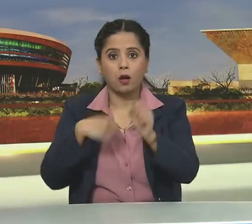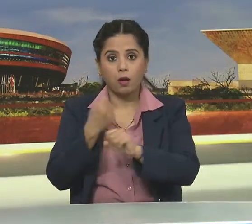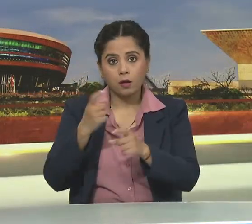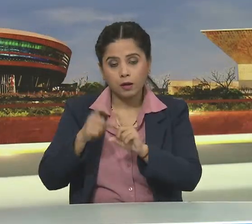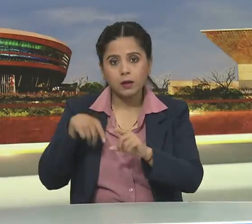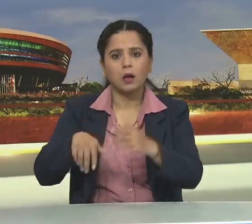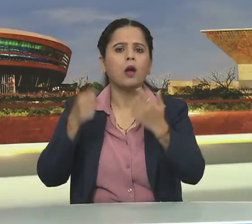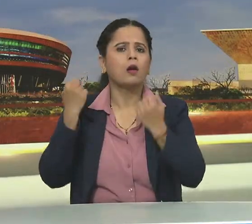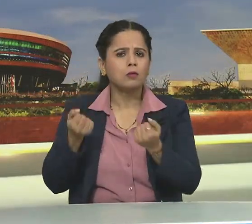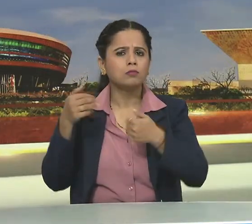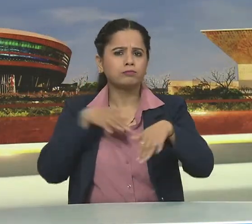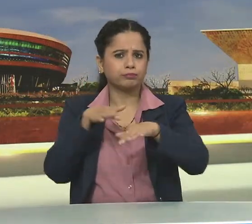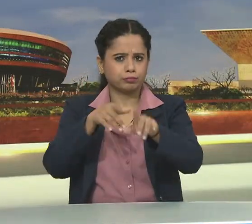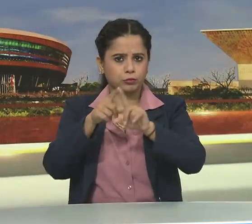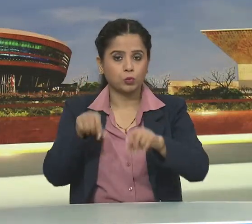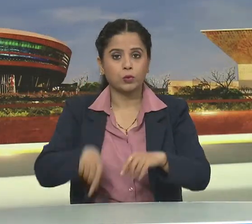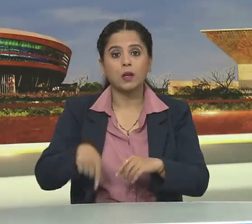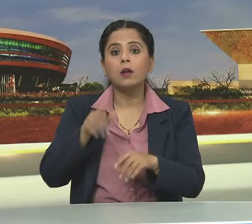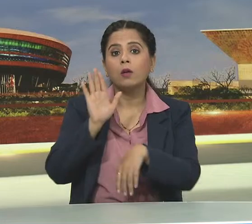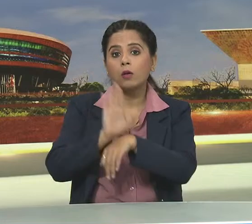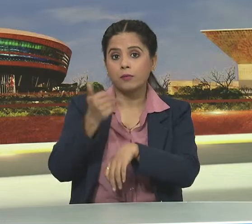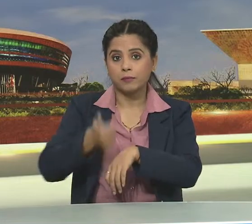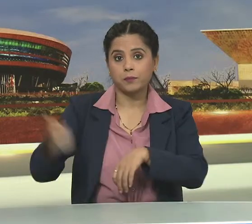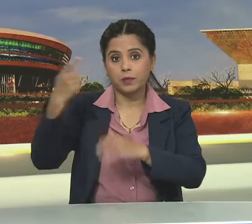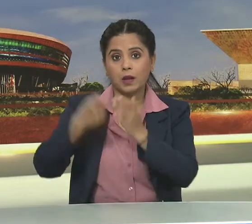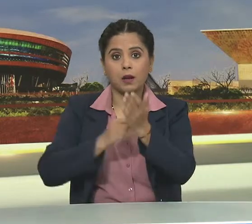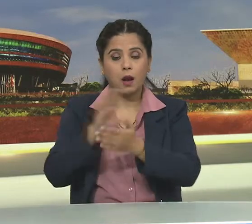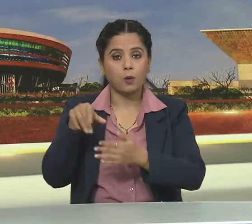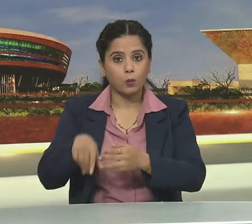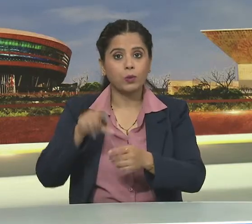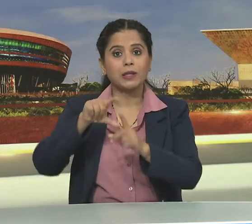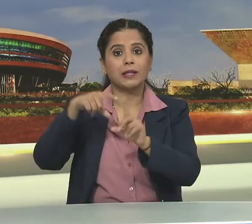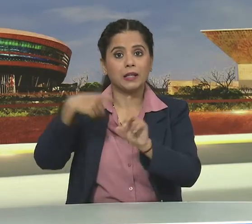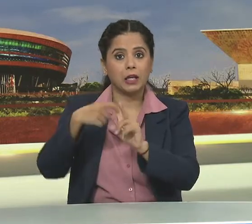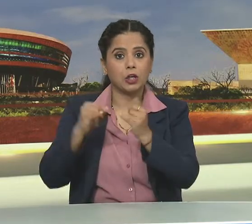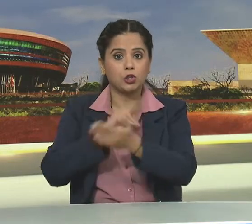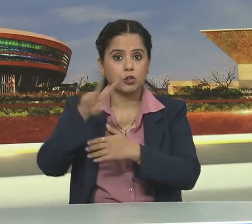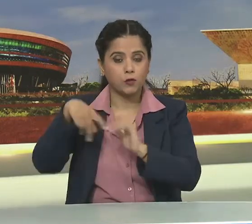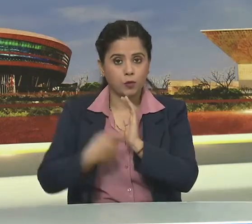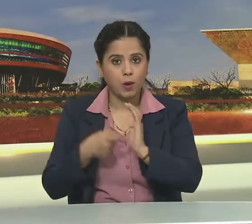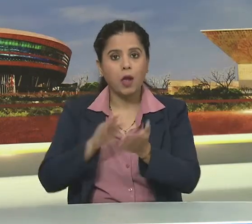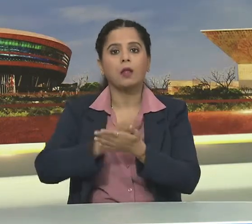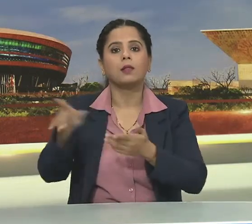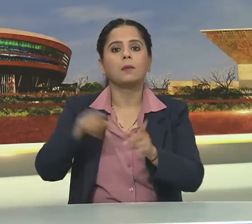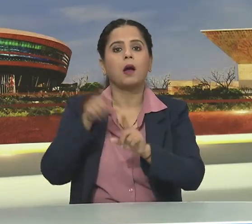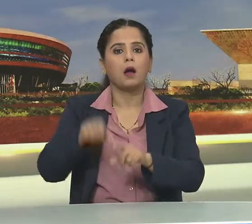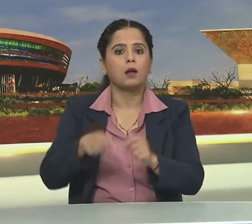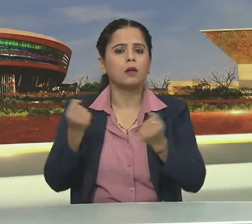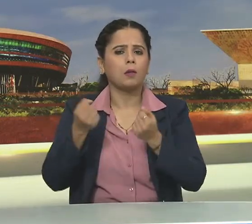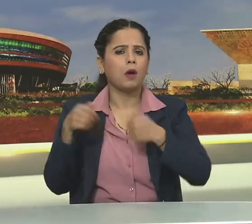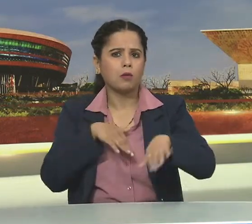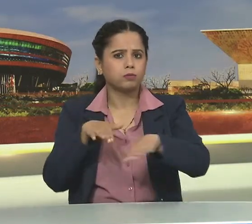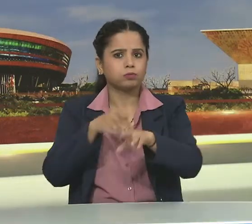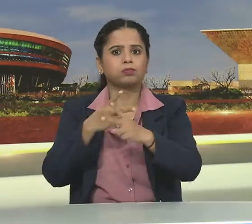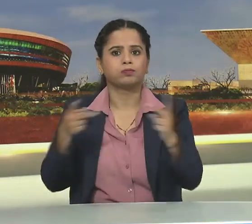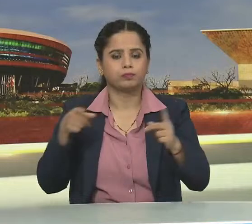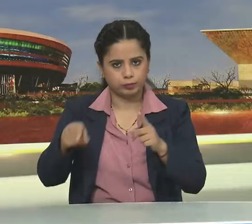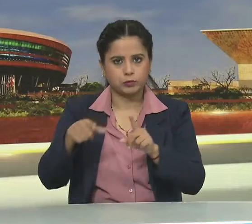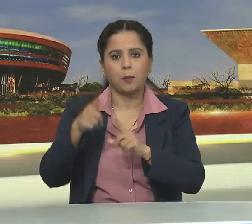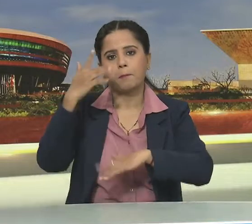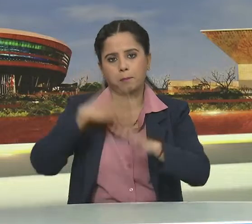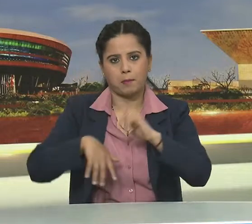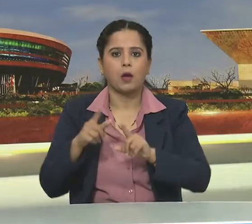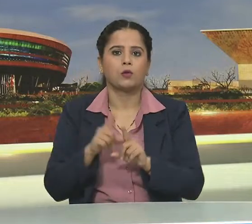शो। वहीं कांग्रेस नेता राहुल गांधी और डीके शिवकुमार भी हैदराबाद में करेंगे रोड शो।